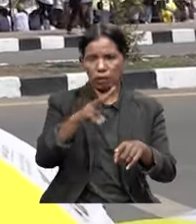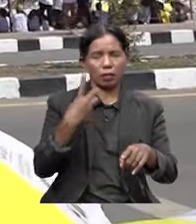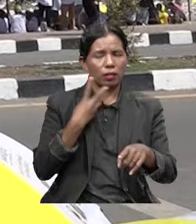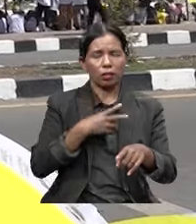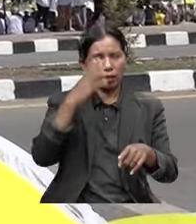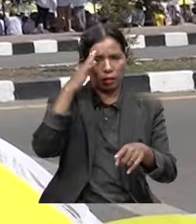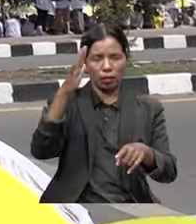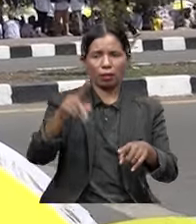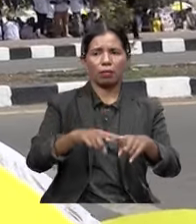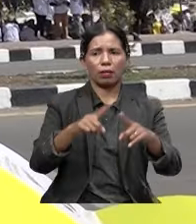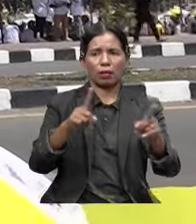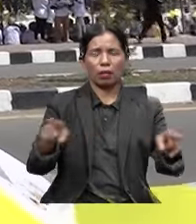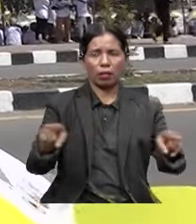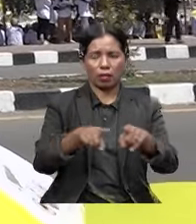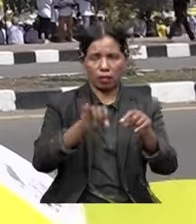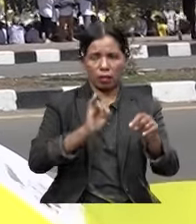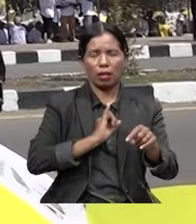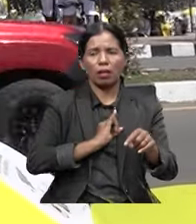espera mai be quando nessa neona